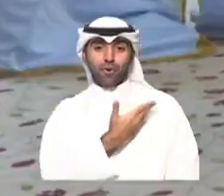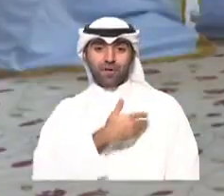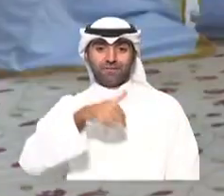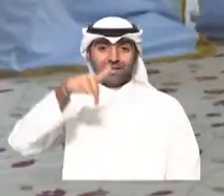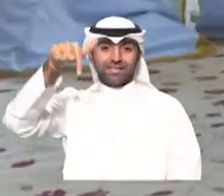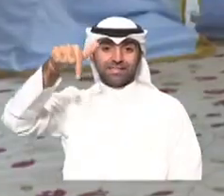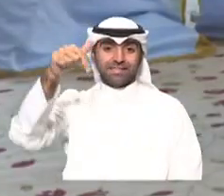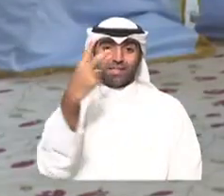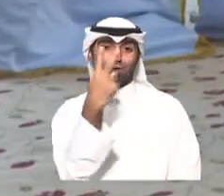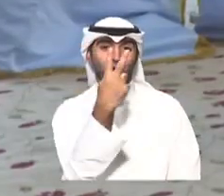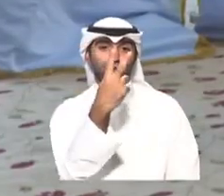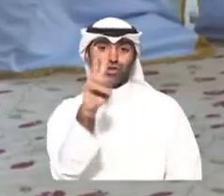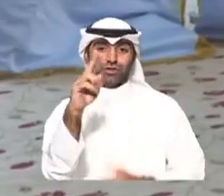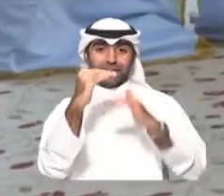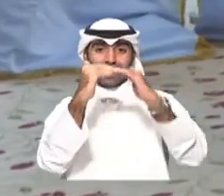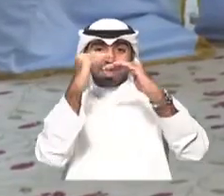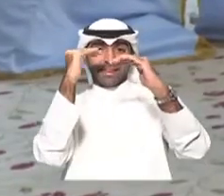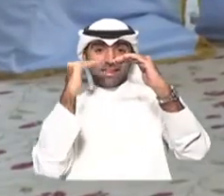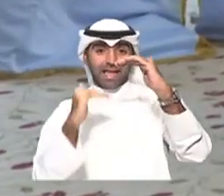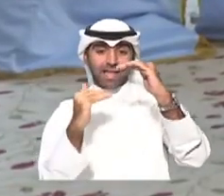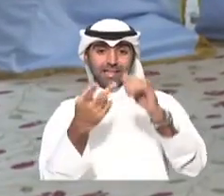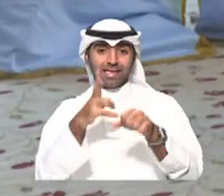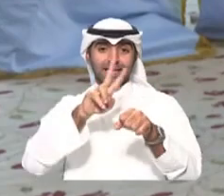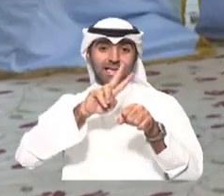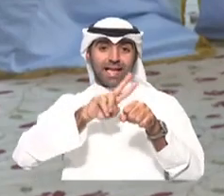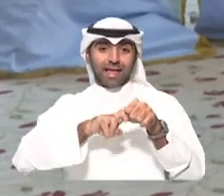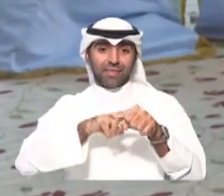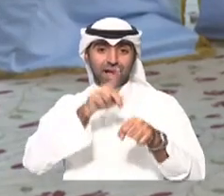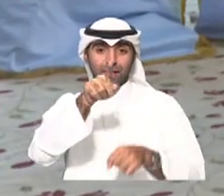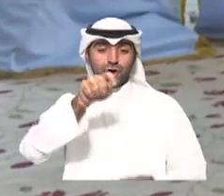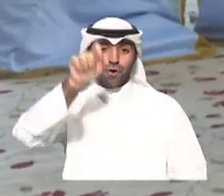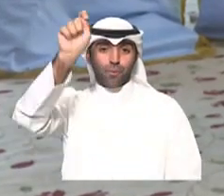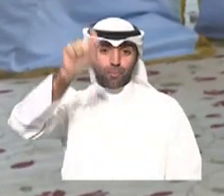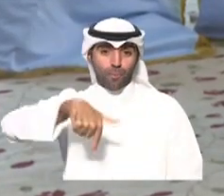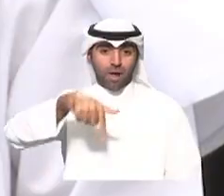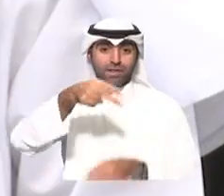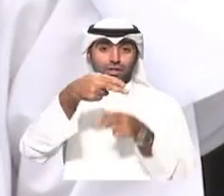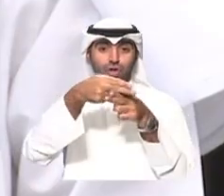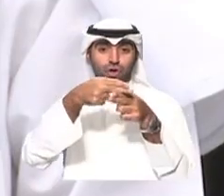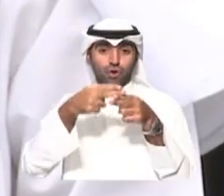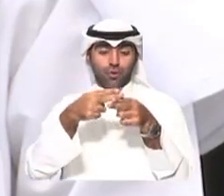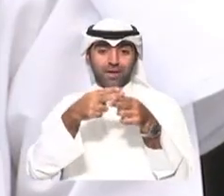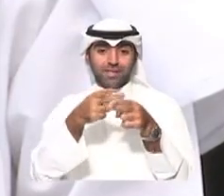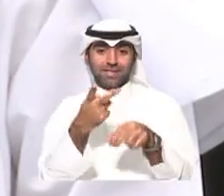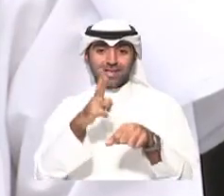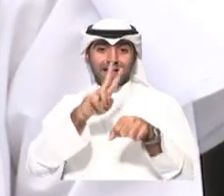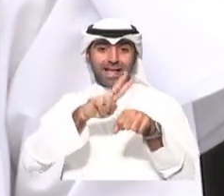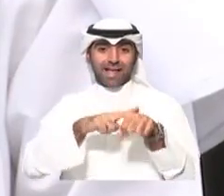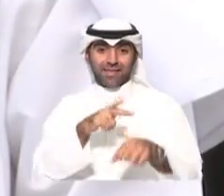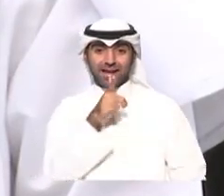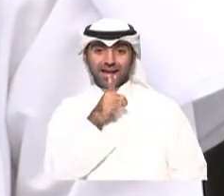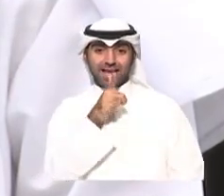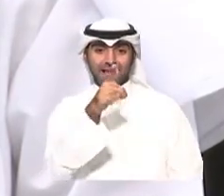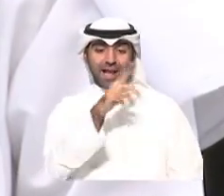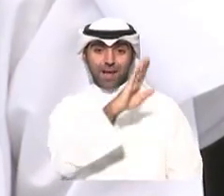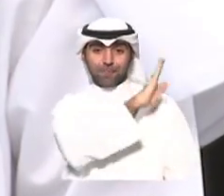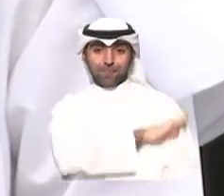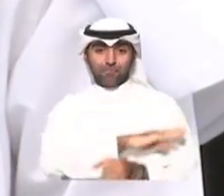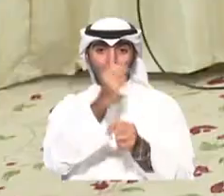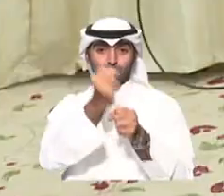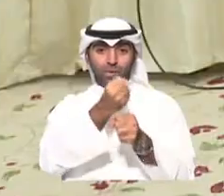الأميري. مميزات وظيفية للعنصر النسائي حسب الترتيب الوظيفي سواء ضباط صف أو